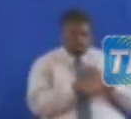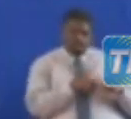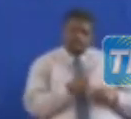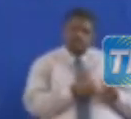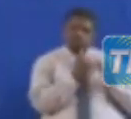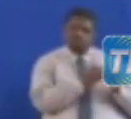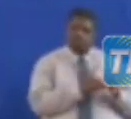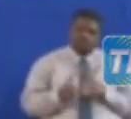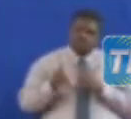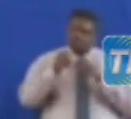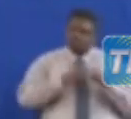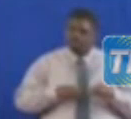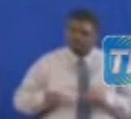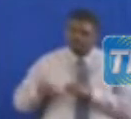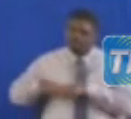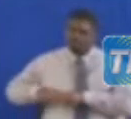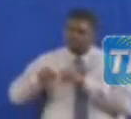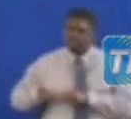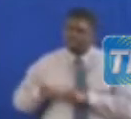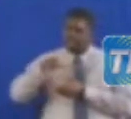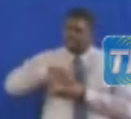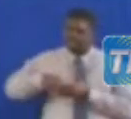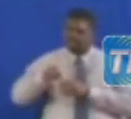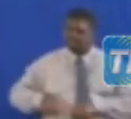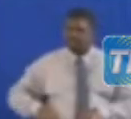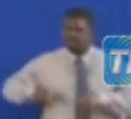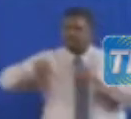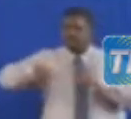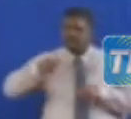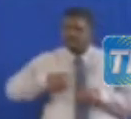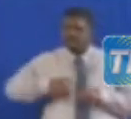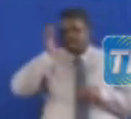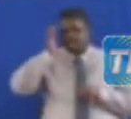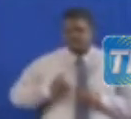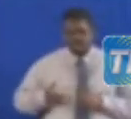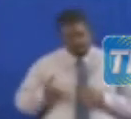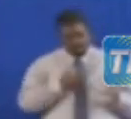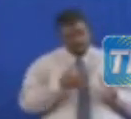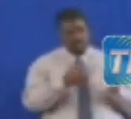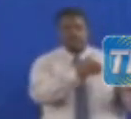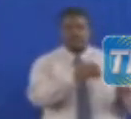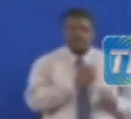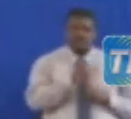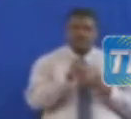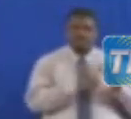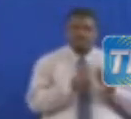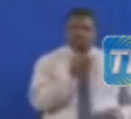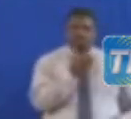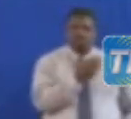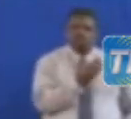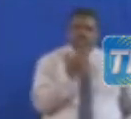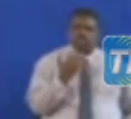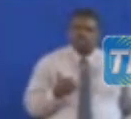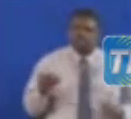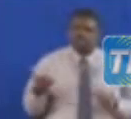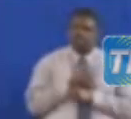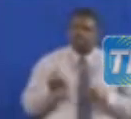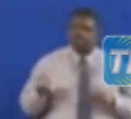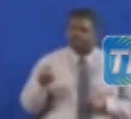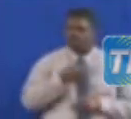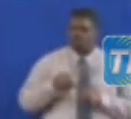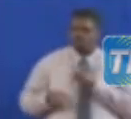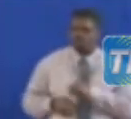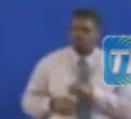wa kupanga, kupima na kumilikisha ardhi katika mamlaka za serikali za mitaa, ambapo halmashauri 55 zilipata